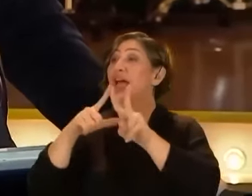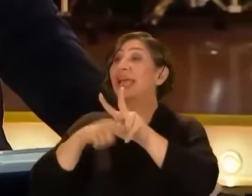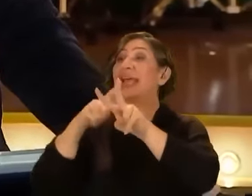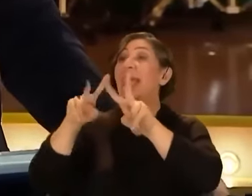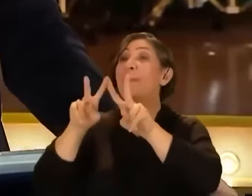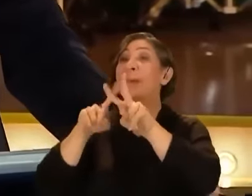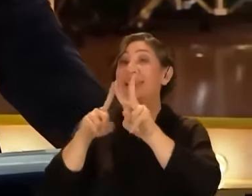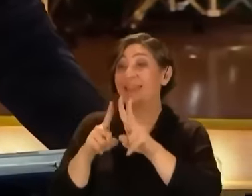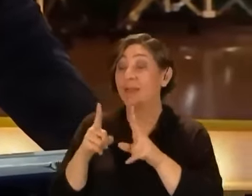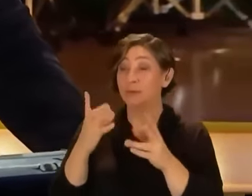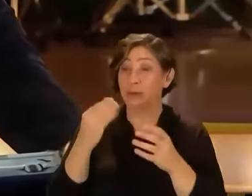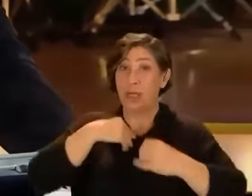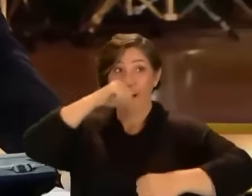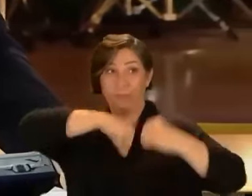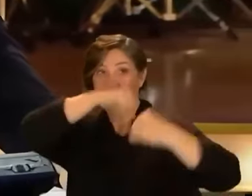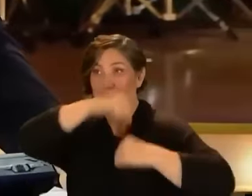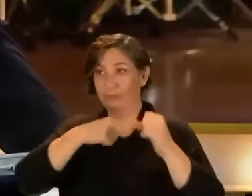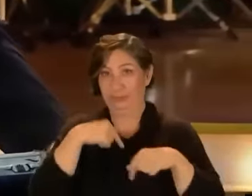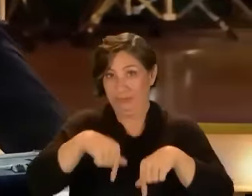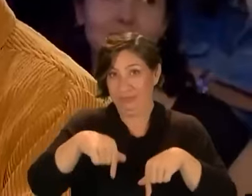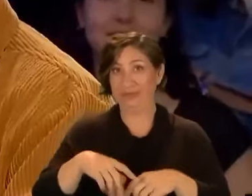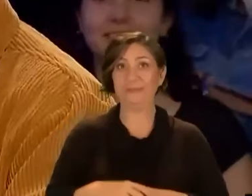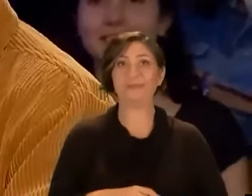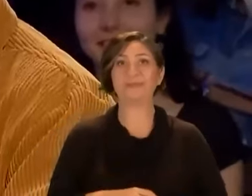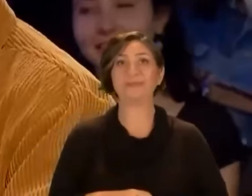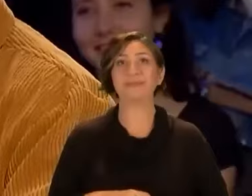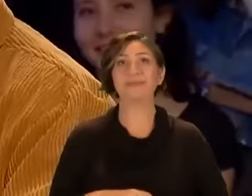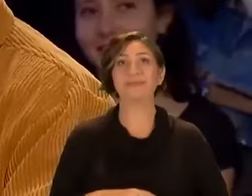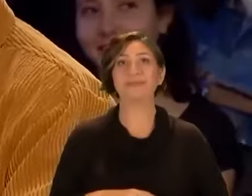mesela. Can Yaman'la kapışıyoruz.